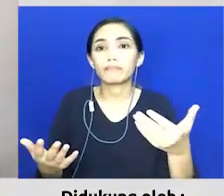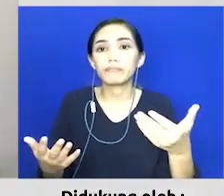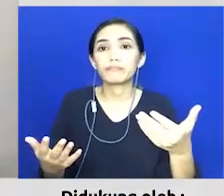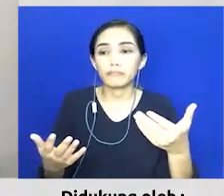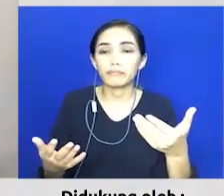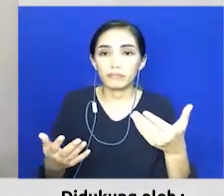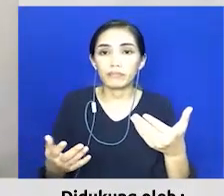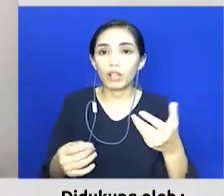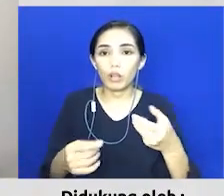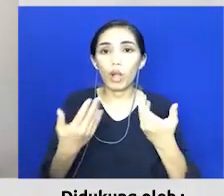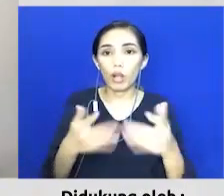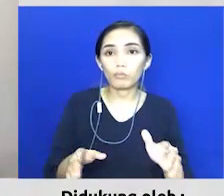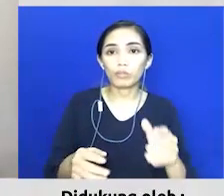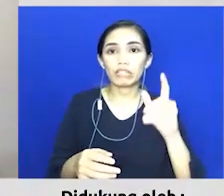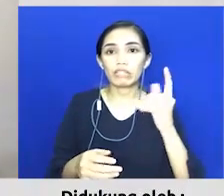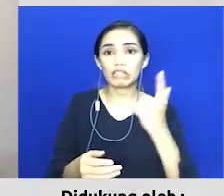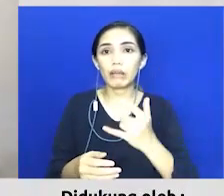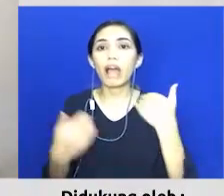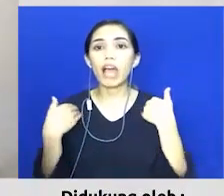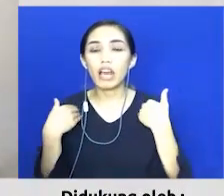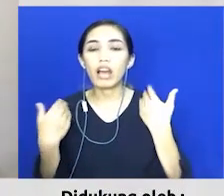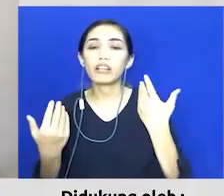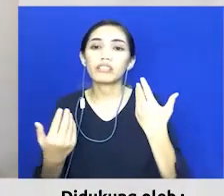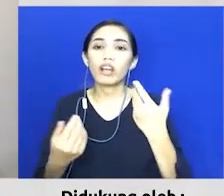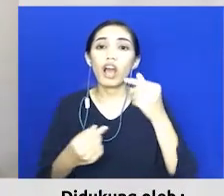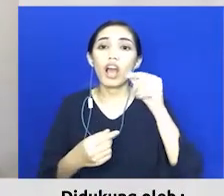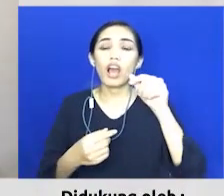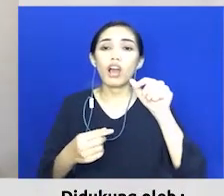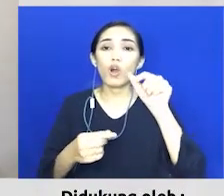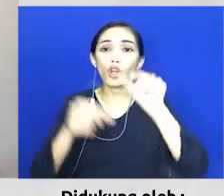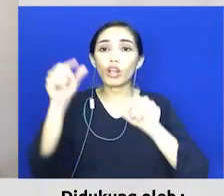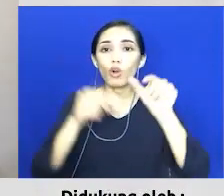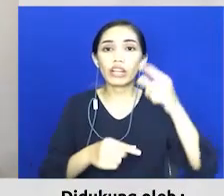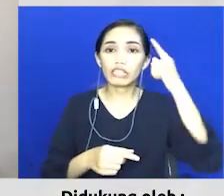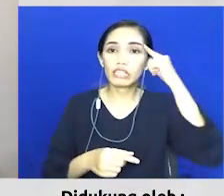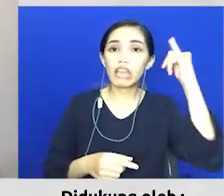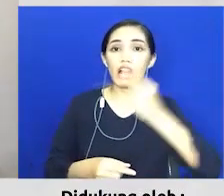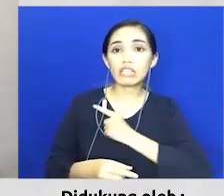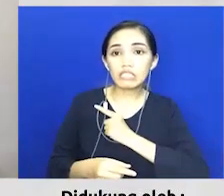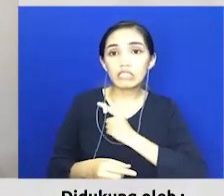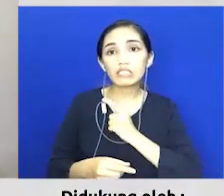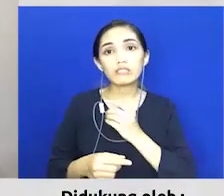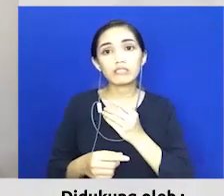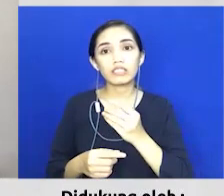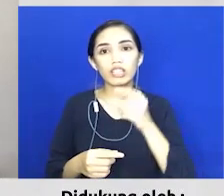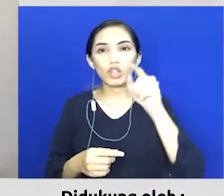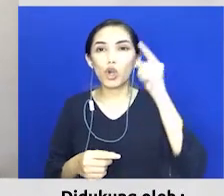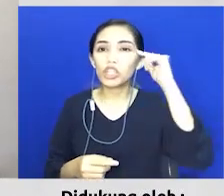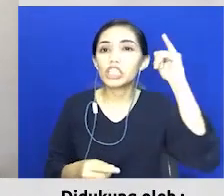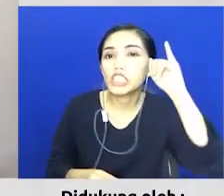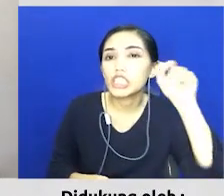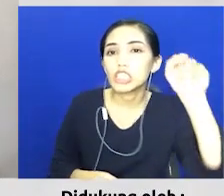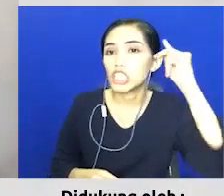Walaupun akan tetap ada dan perlu ada orang-orang yang idealis yang berusaha, ini gagasan ini perlu,